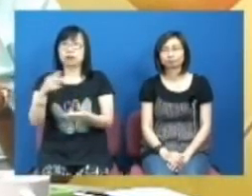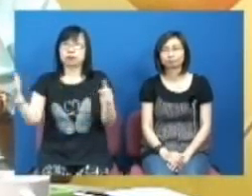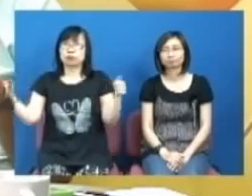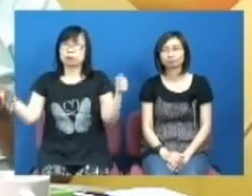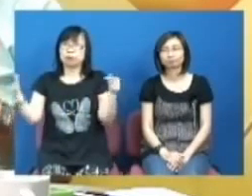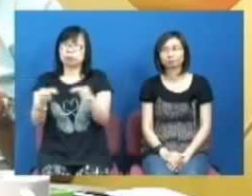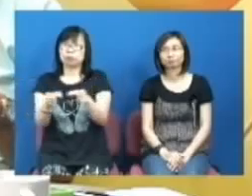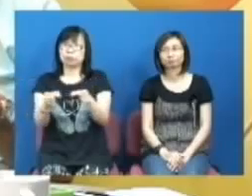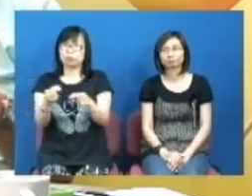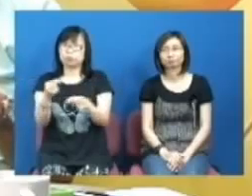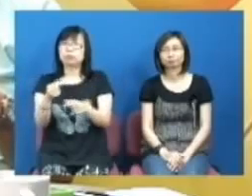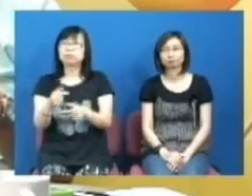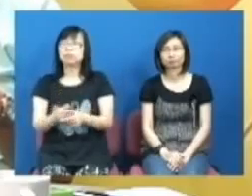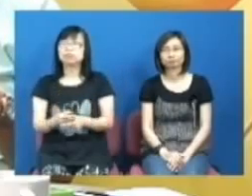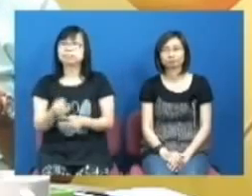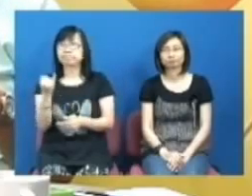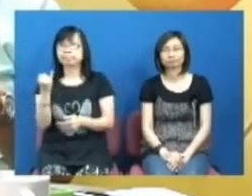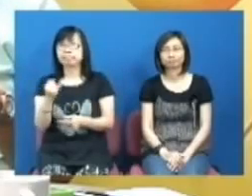退，即係越嚟越壞的情況，